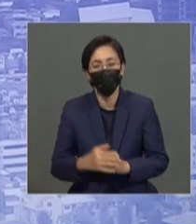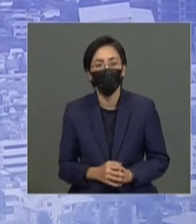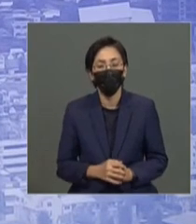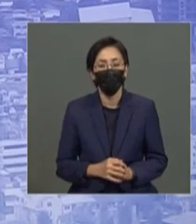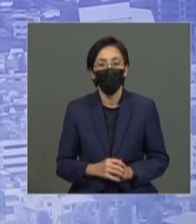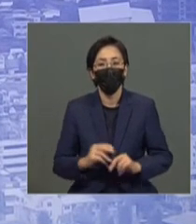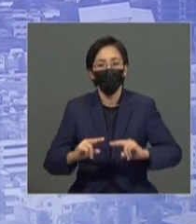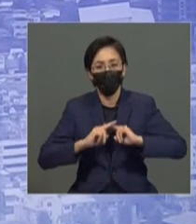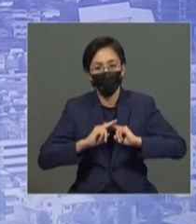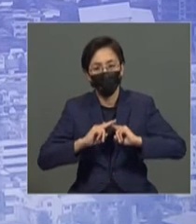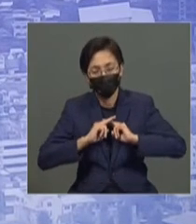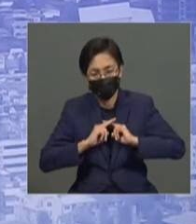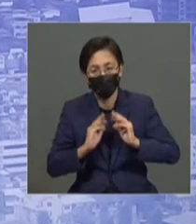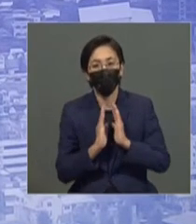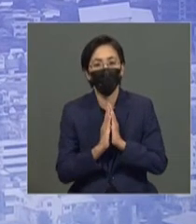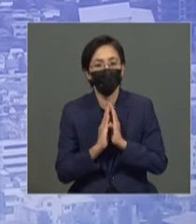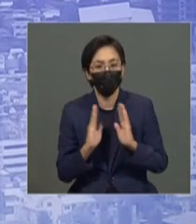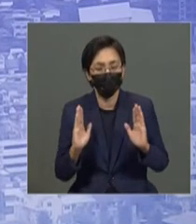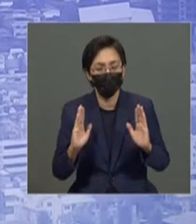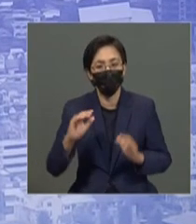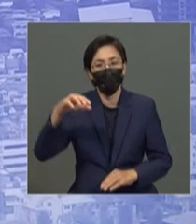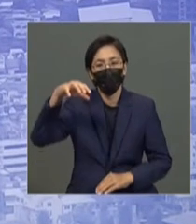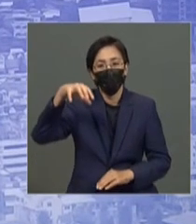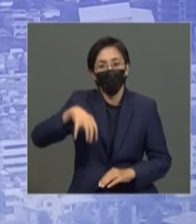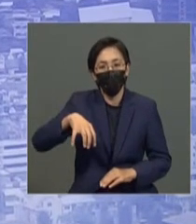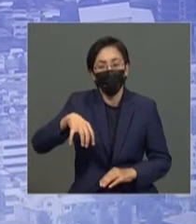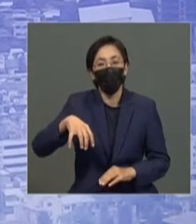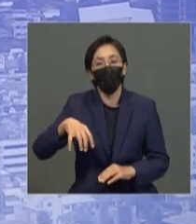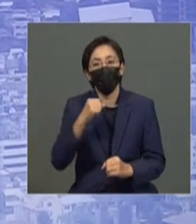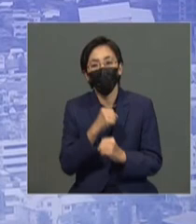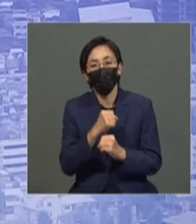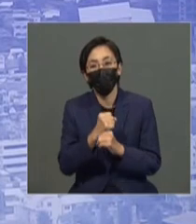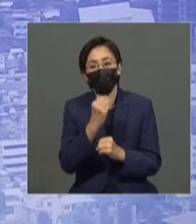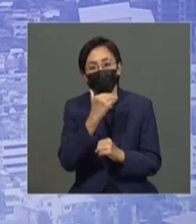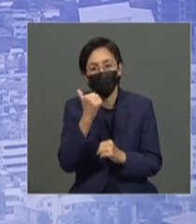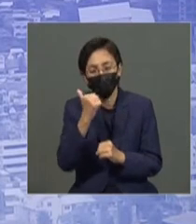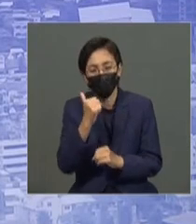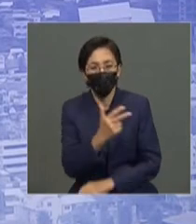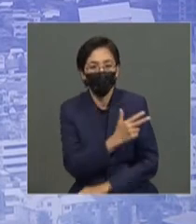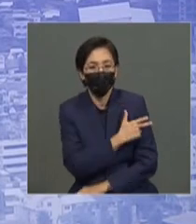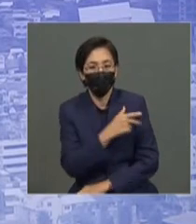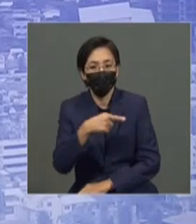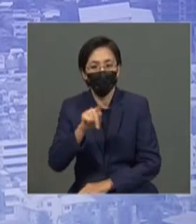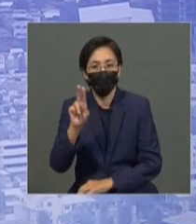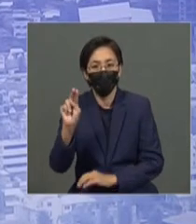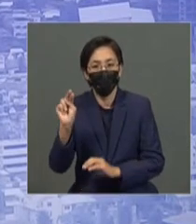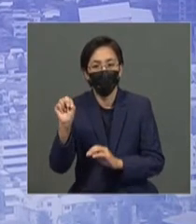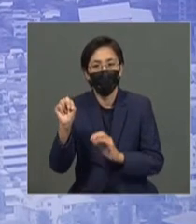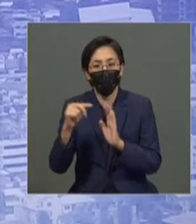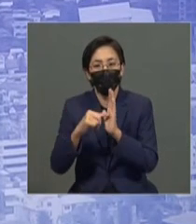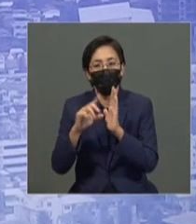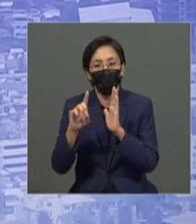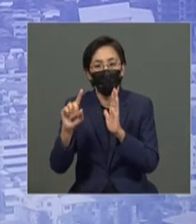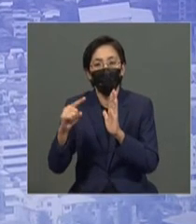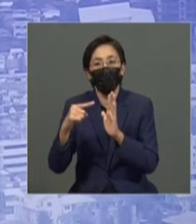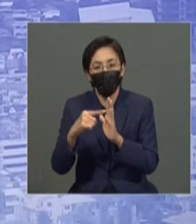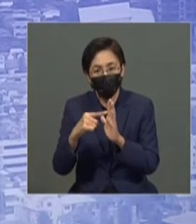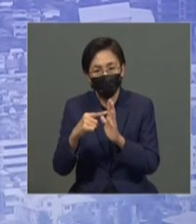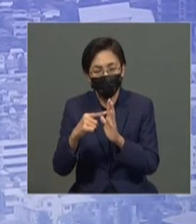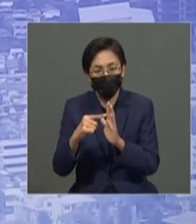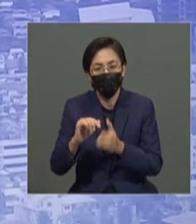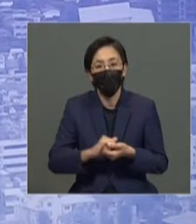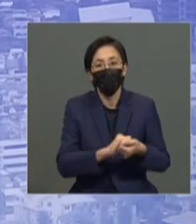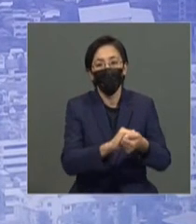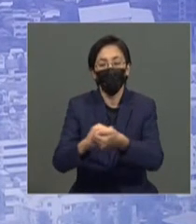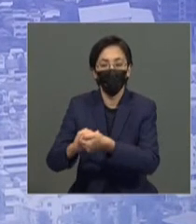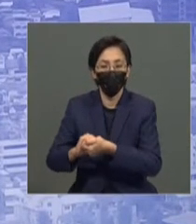แต่ภาคเอกชนก็มีองค์กรทำดีโดยดร.ปนัดดาวงผู้ดีนะคะก็เป็นอีกหนึ่งความร่วม